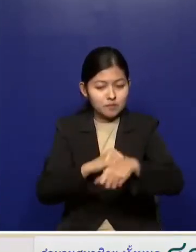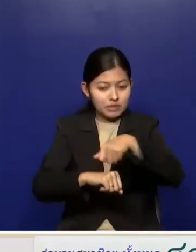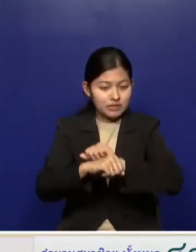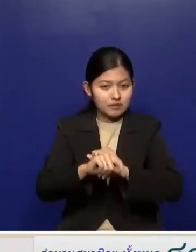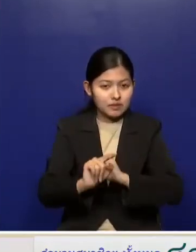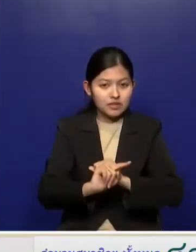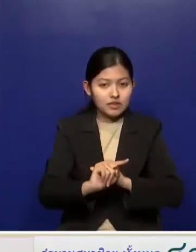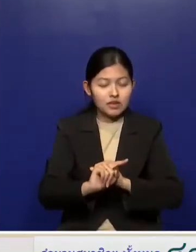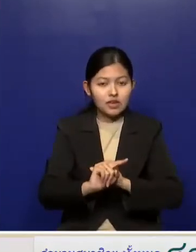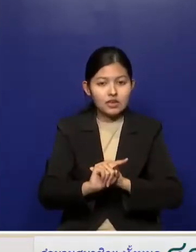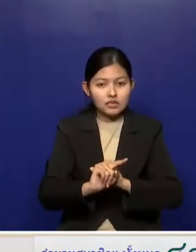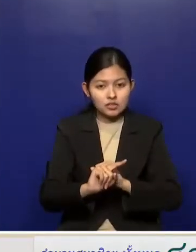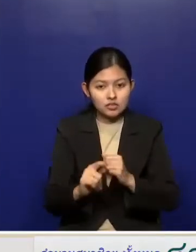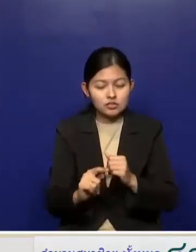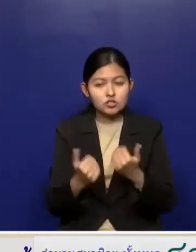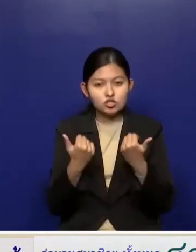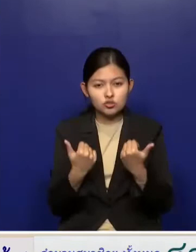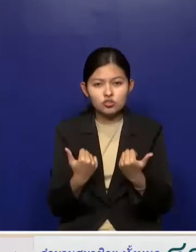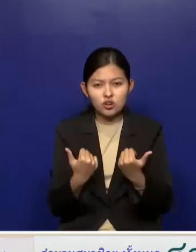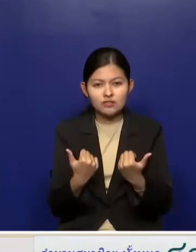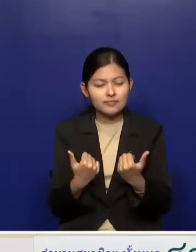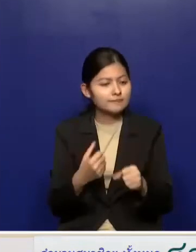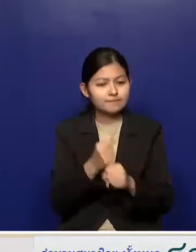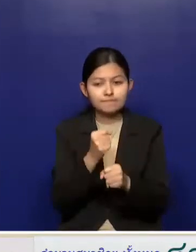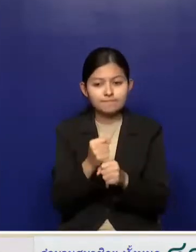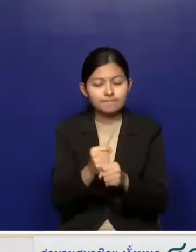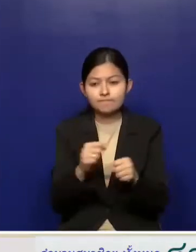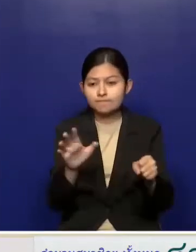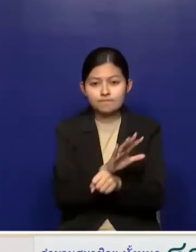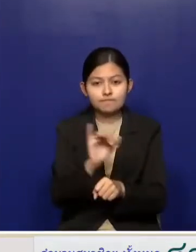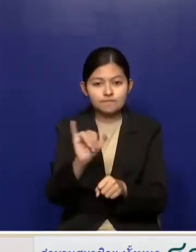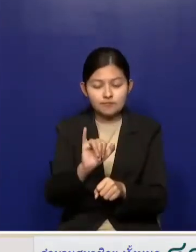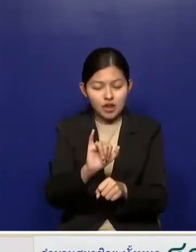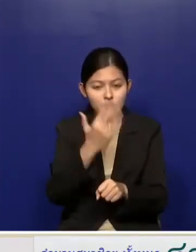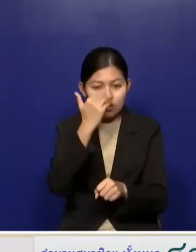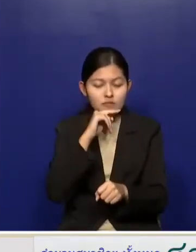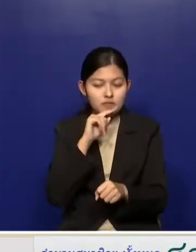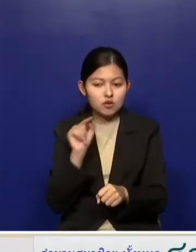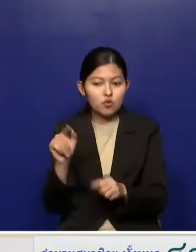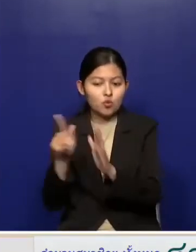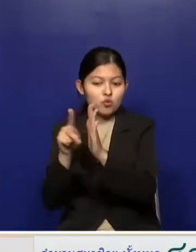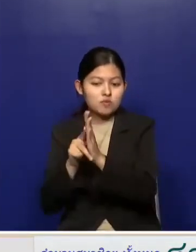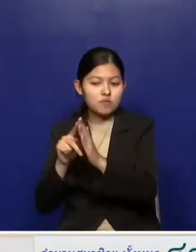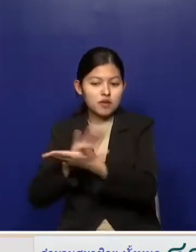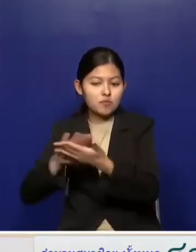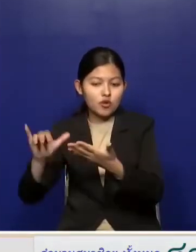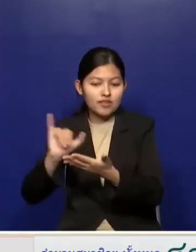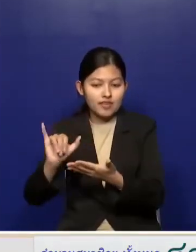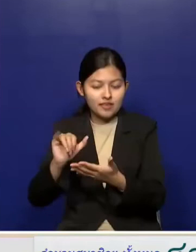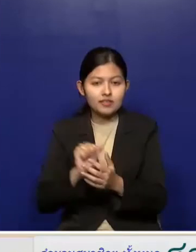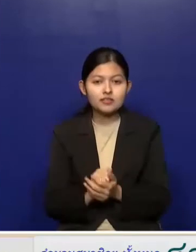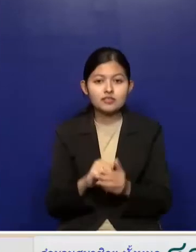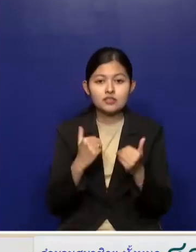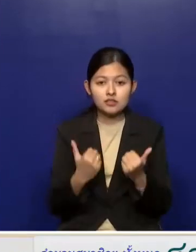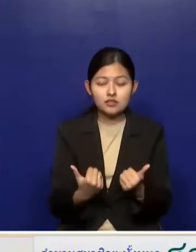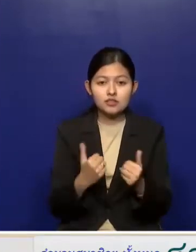ซ้อนทบกัอยู่แตวปัจจุบันนี้ยัไม่สามารถทำได้ด้วยเงื่อนขายทางด้านกฏหมายทำให้ปัจุบนนี้ ถ้